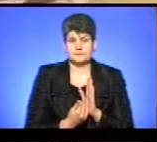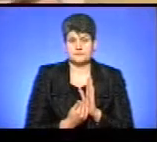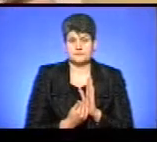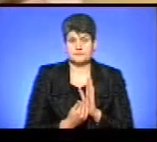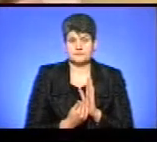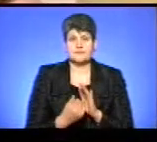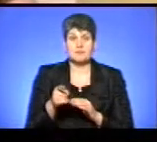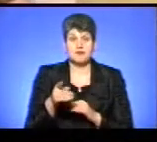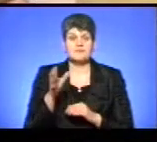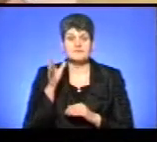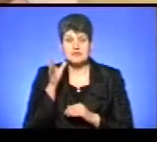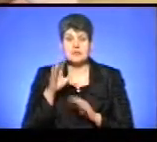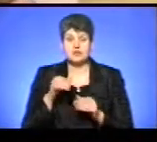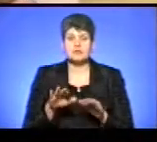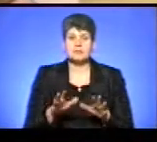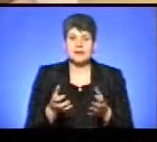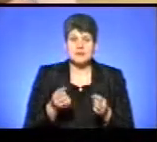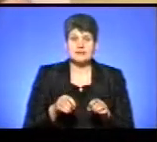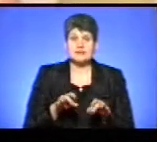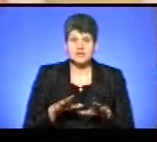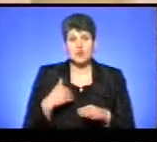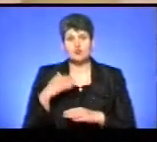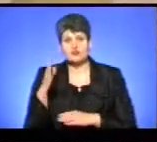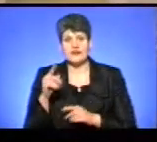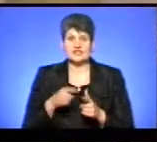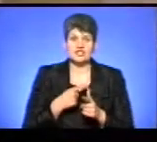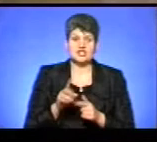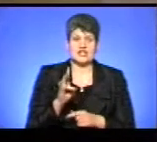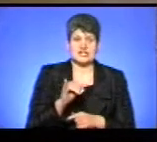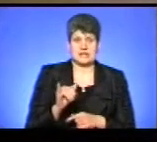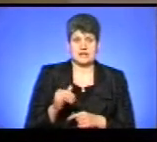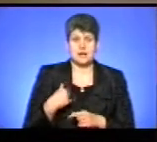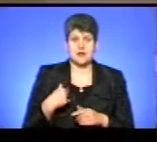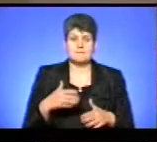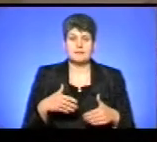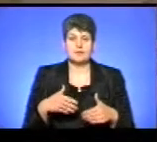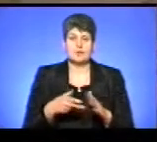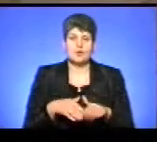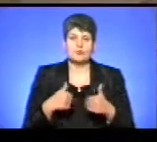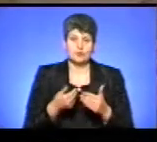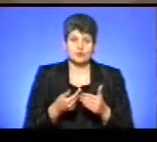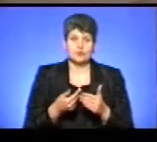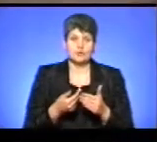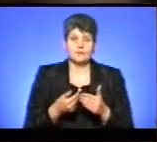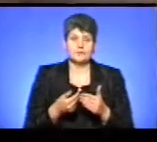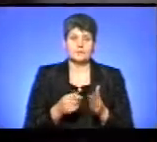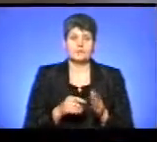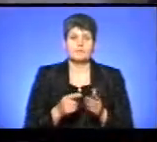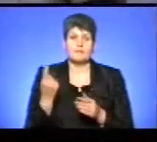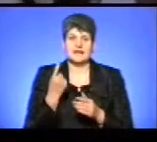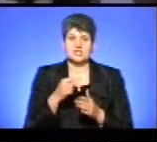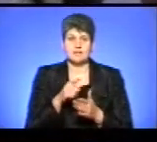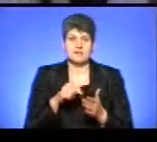Ми вислухаємо і тоді будемо приймати рішення, чи голосувати, чи ні. А я пропоную поставити питання на початок про заборону.